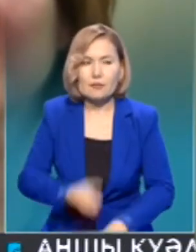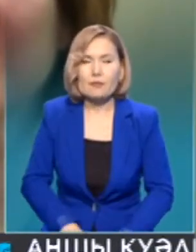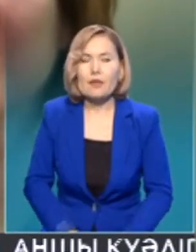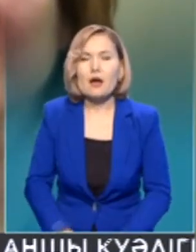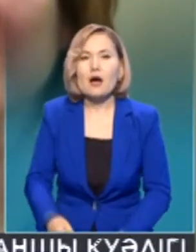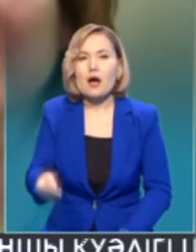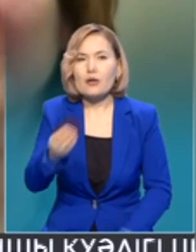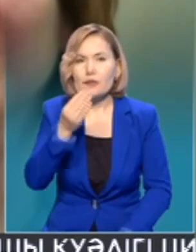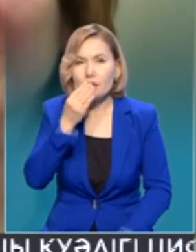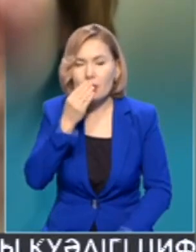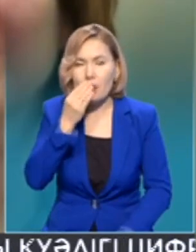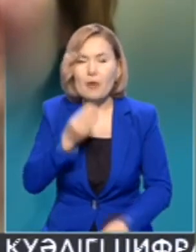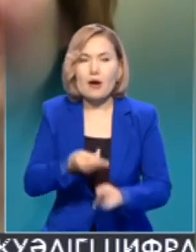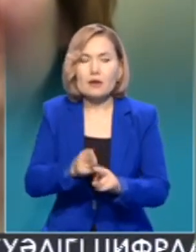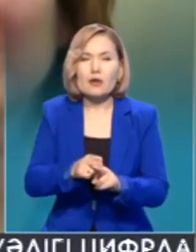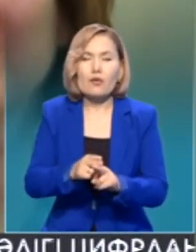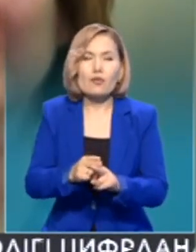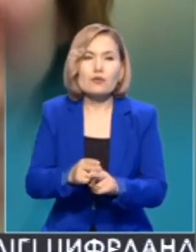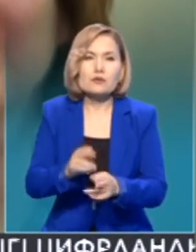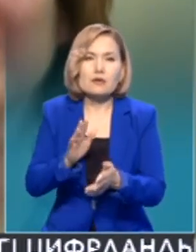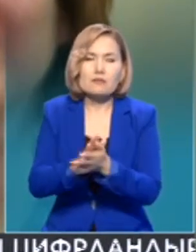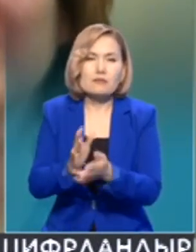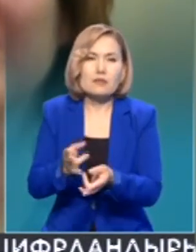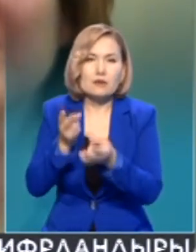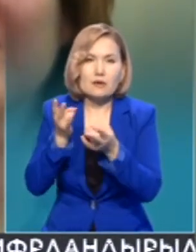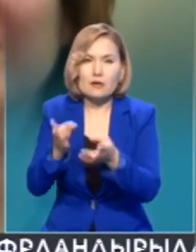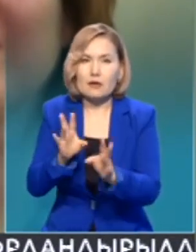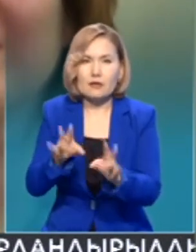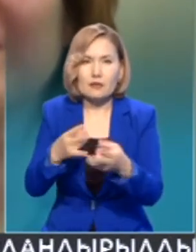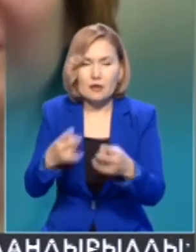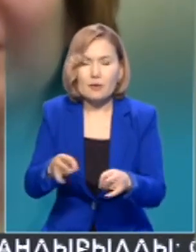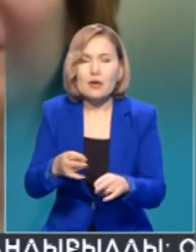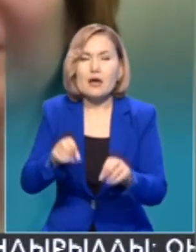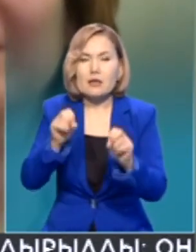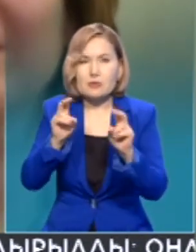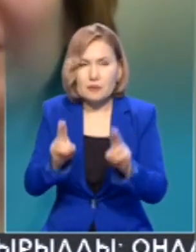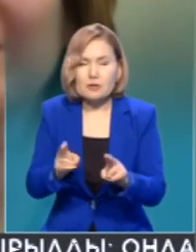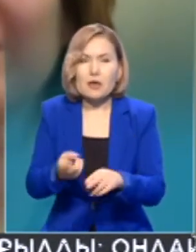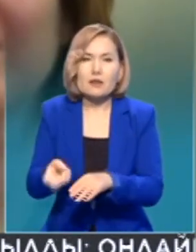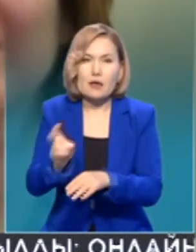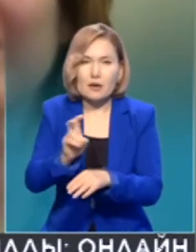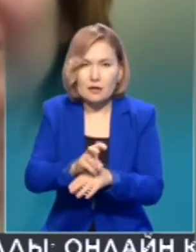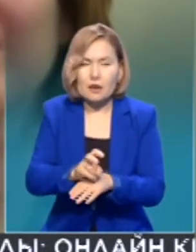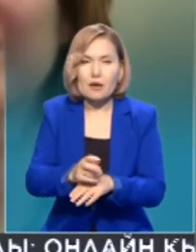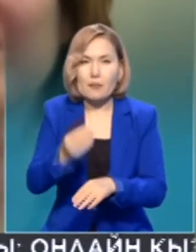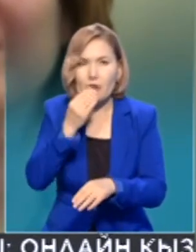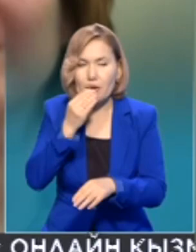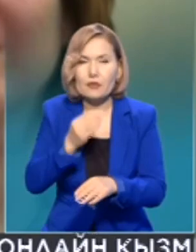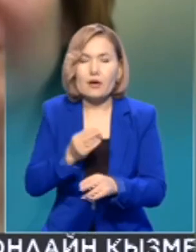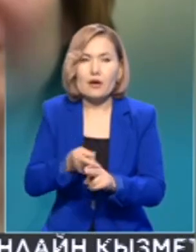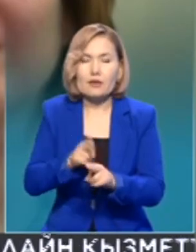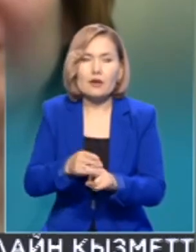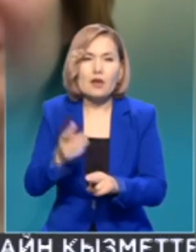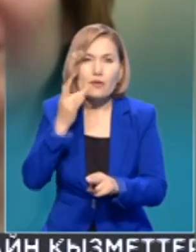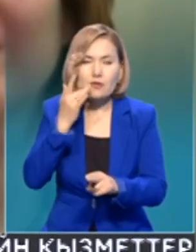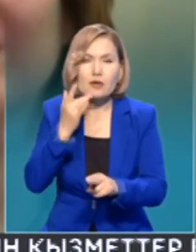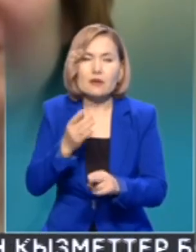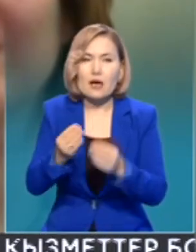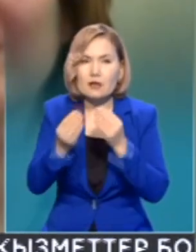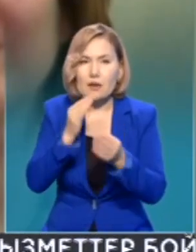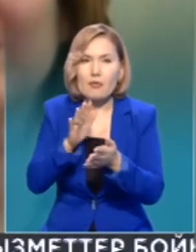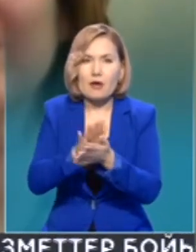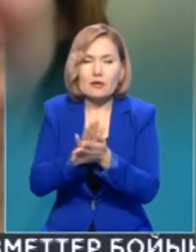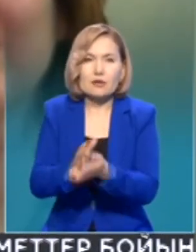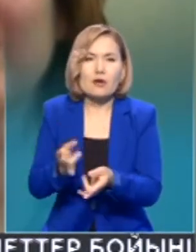Тағамды ысырап қылуға қарсы жасалған шараны қолдап, өз үлесімді қосу үшін келдім. Әлемде қыруар тамақ рәсуа болып жатыр.